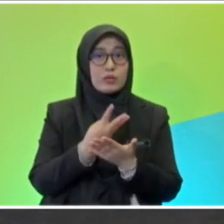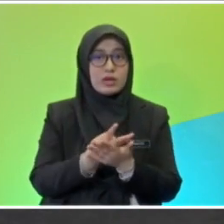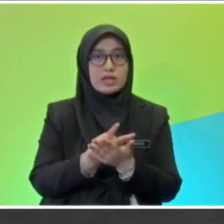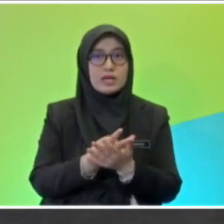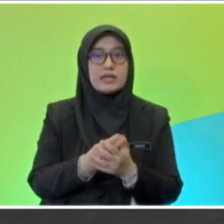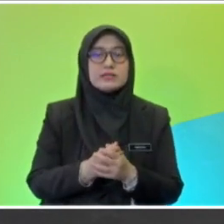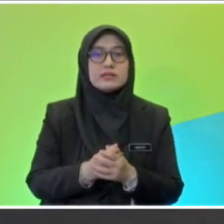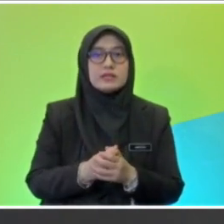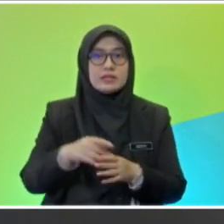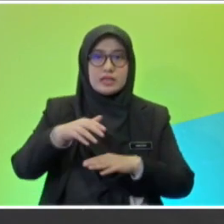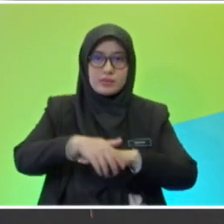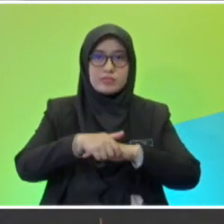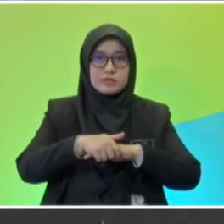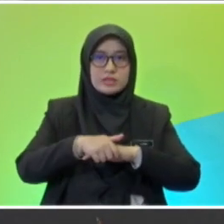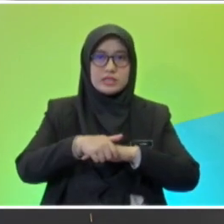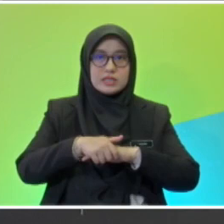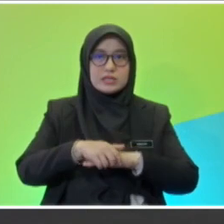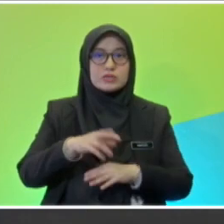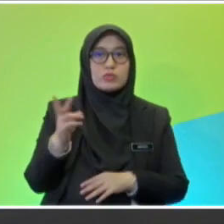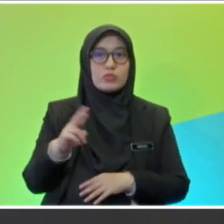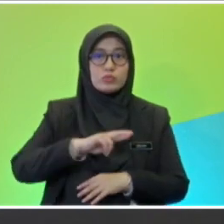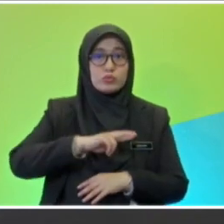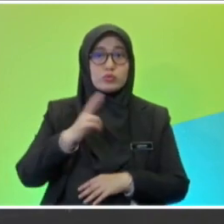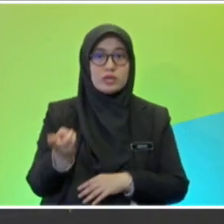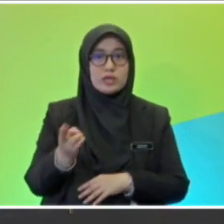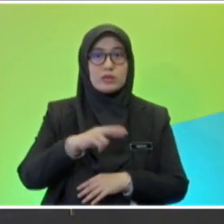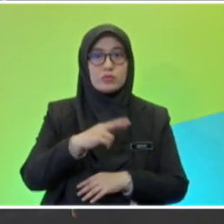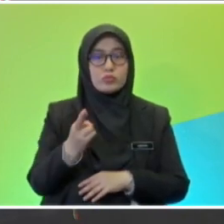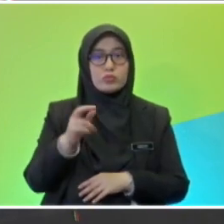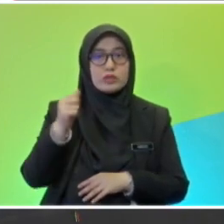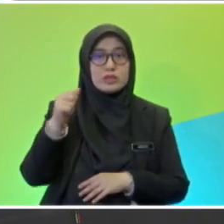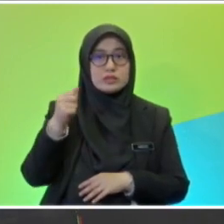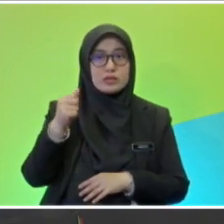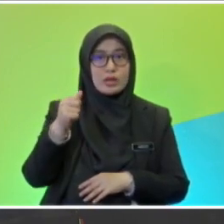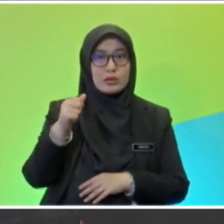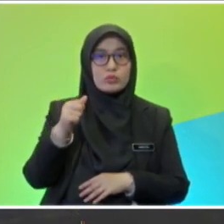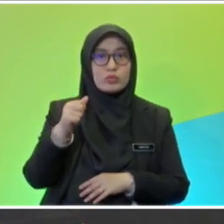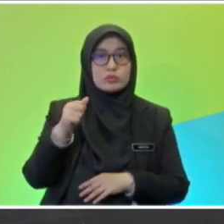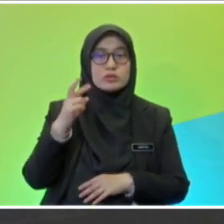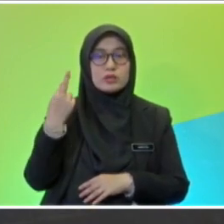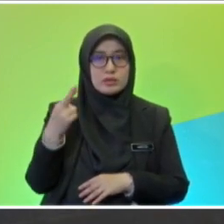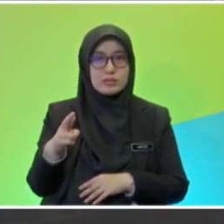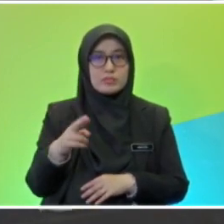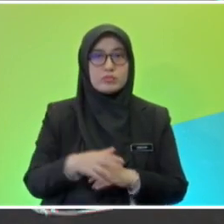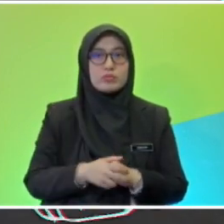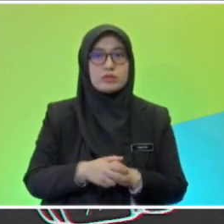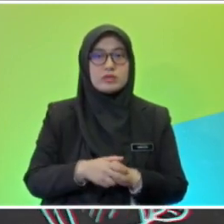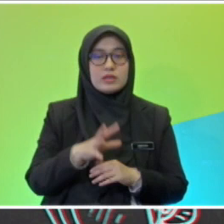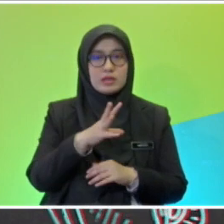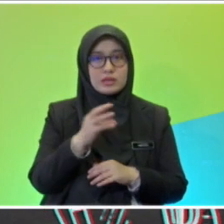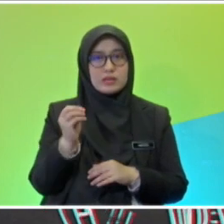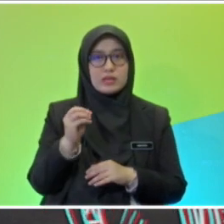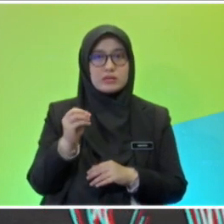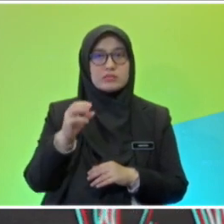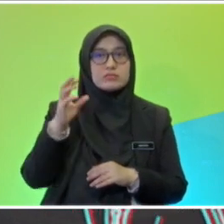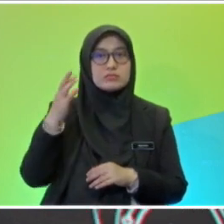membelanjakan 400.000 Poundsterling dalam perang perak kritis juga mengalami kerugian sebanyak 7000 Poundsterling dalam